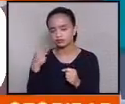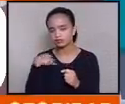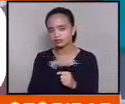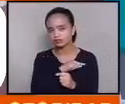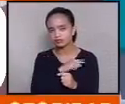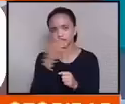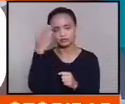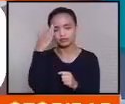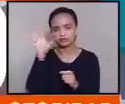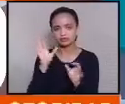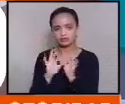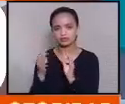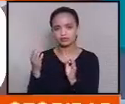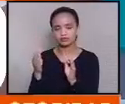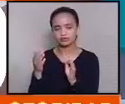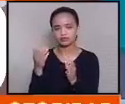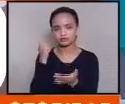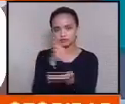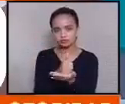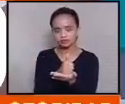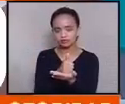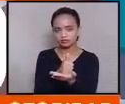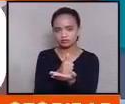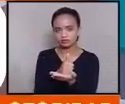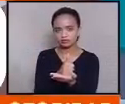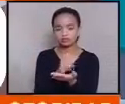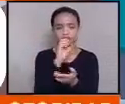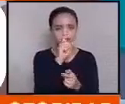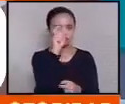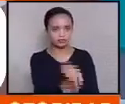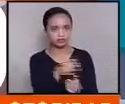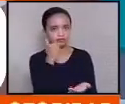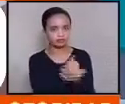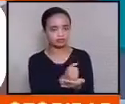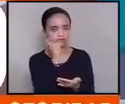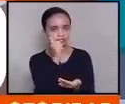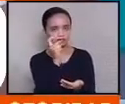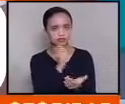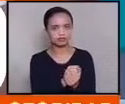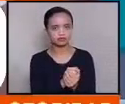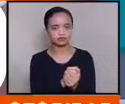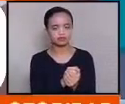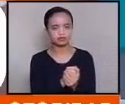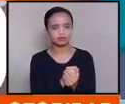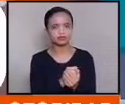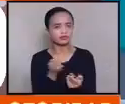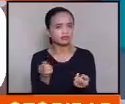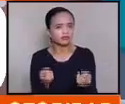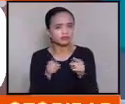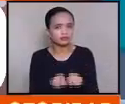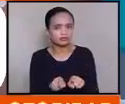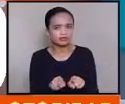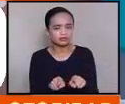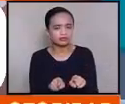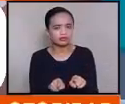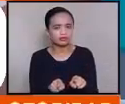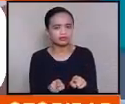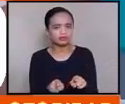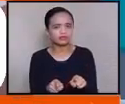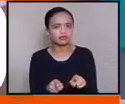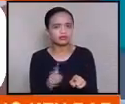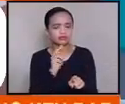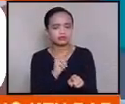alam kung na-approve pa. Abay, dapat, sir, ma-approvehan agad-agad. Mm-hmm. At ang mangyari nito, sir, eh, kailangan